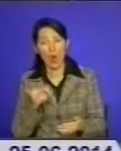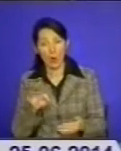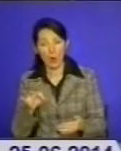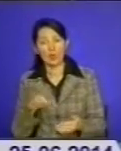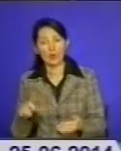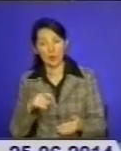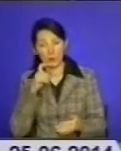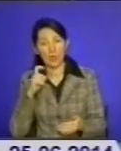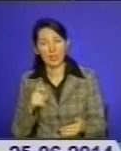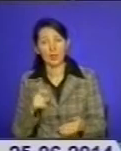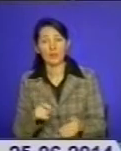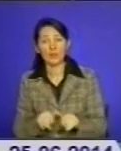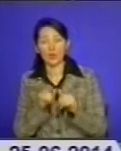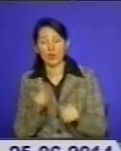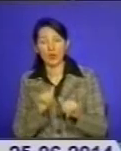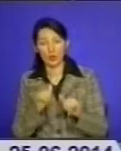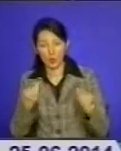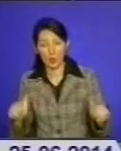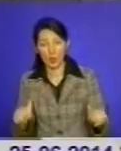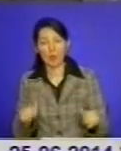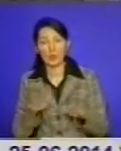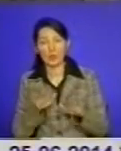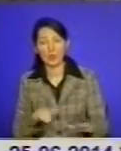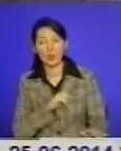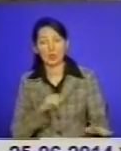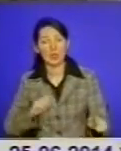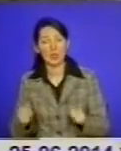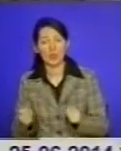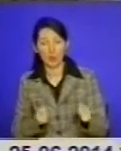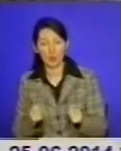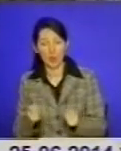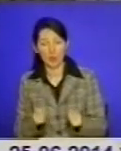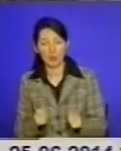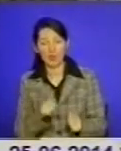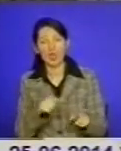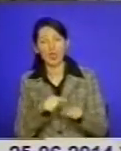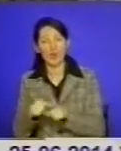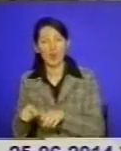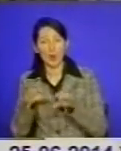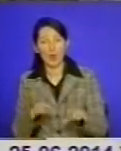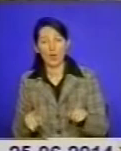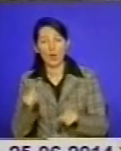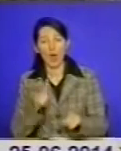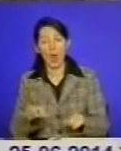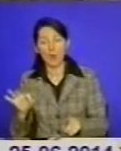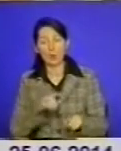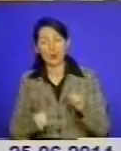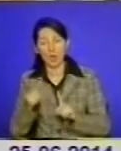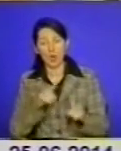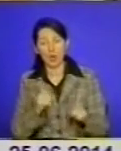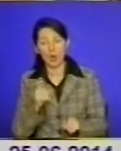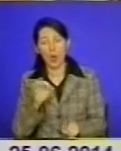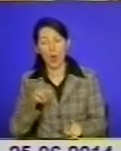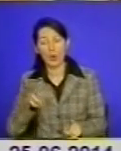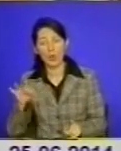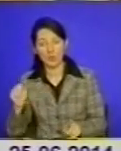місцевого самоврядування, продовжує Лариса Миргородська. За словами голови обласної ради Василя Хомінця, нині у комунальній